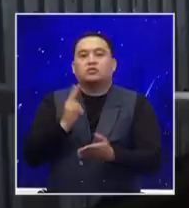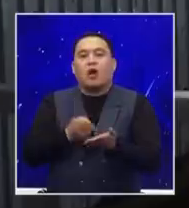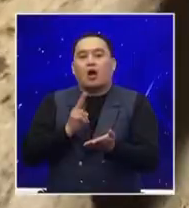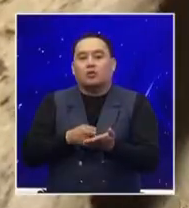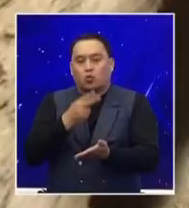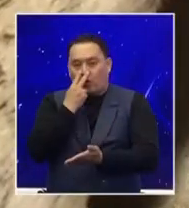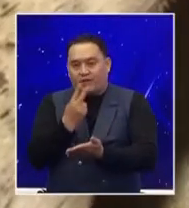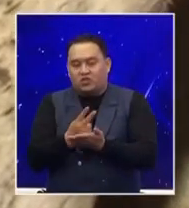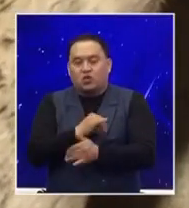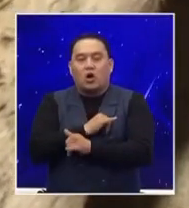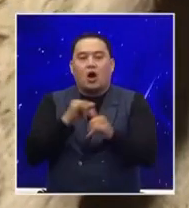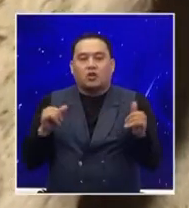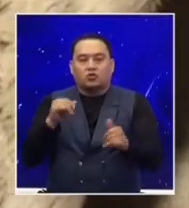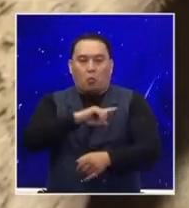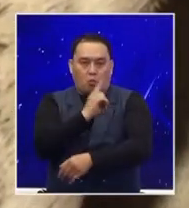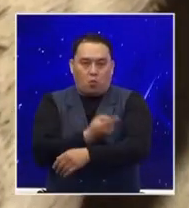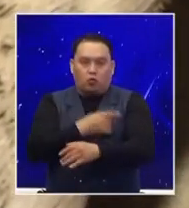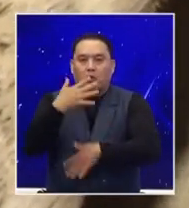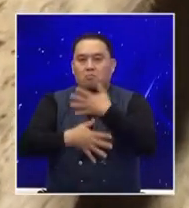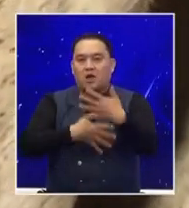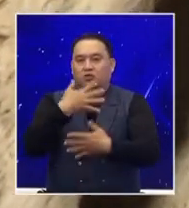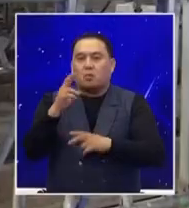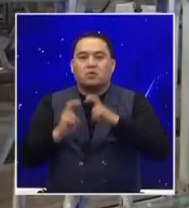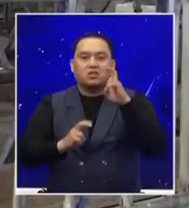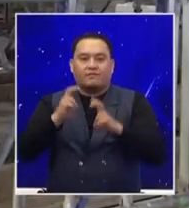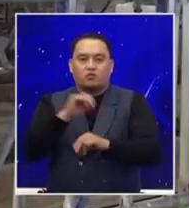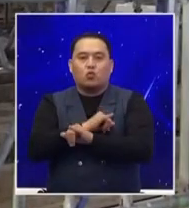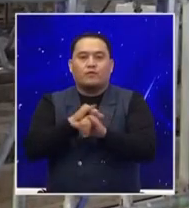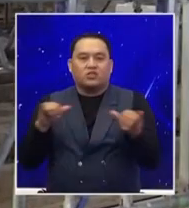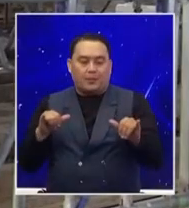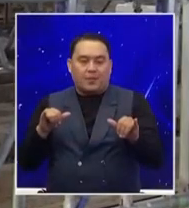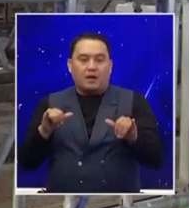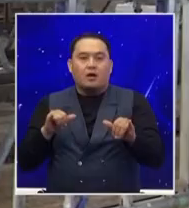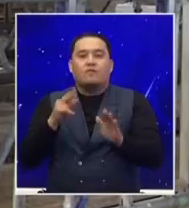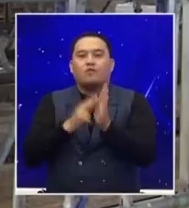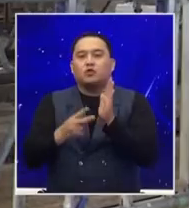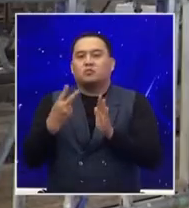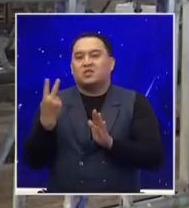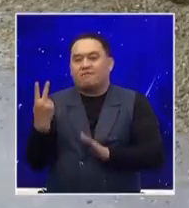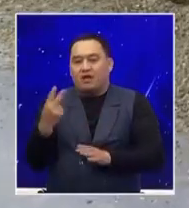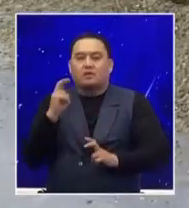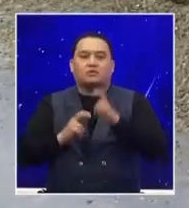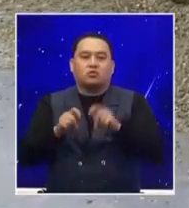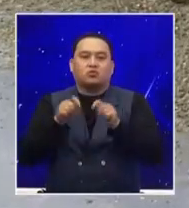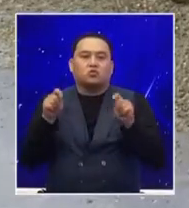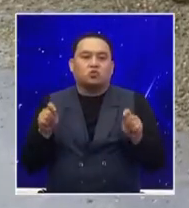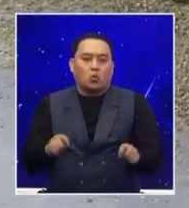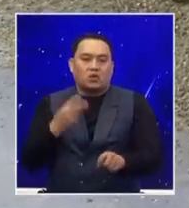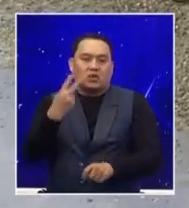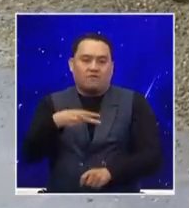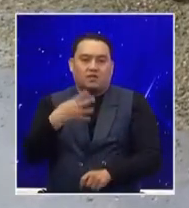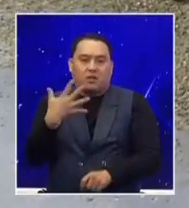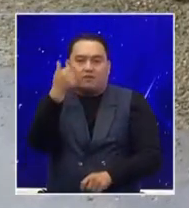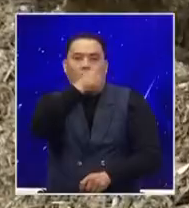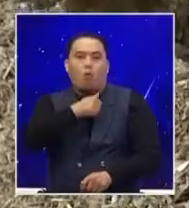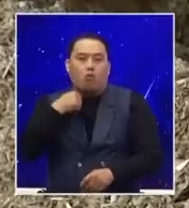увеличение и количеством, и мощностей перерабатывающих предприятий. Создано 82 молочно-товарные фермы, а до 2025